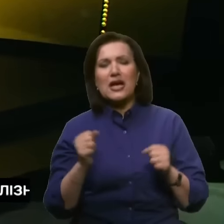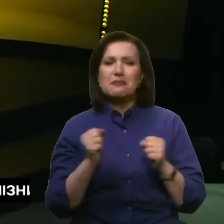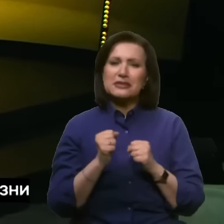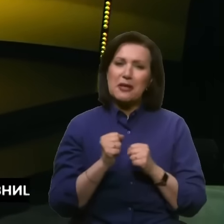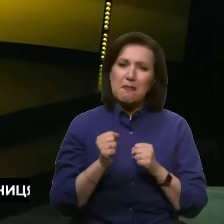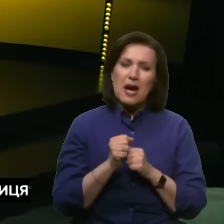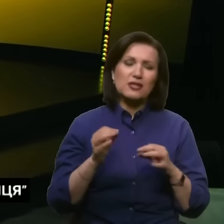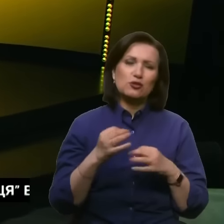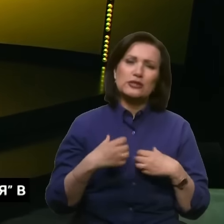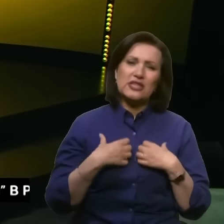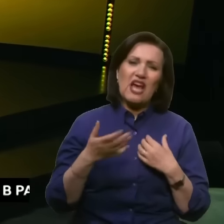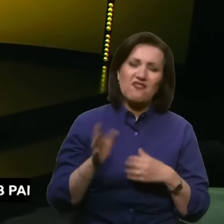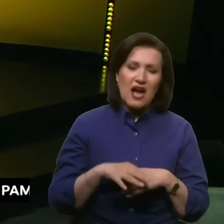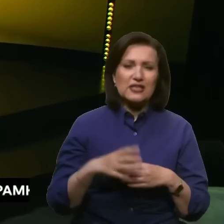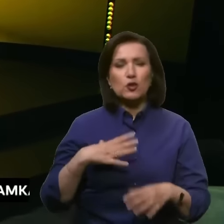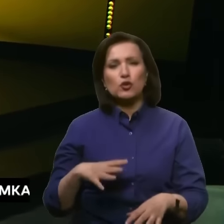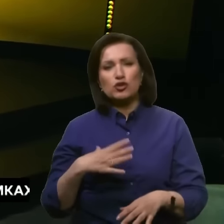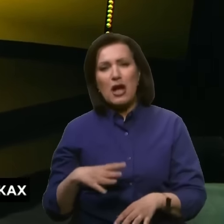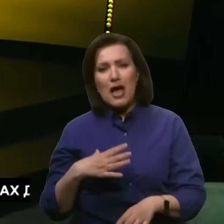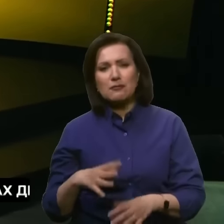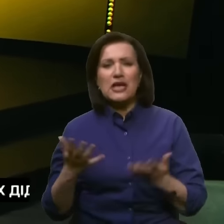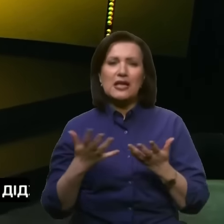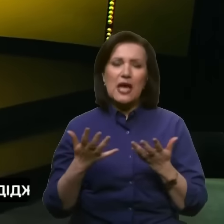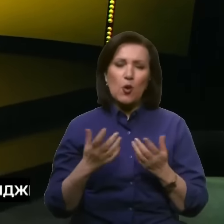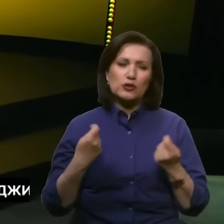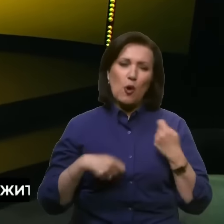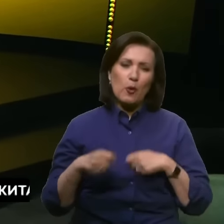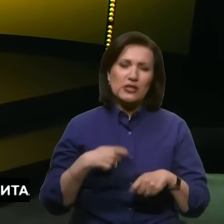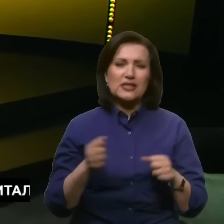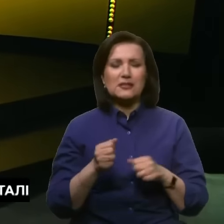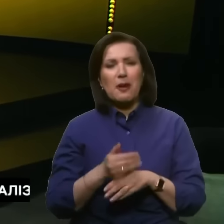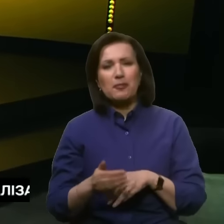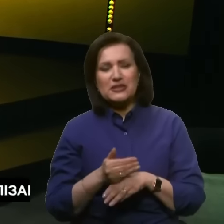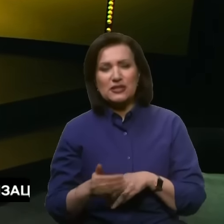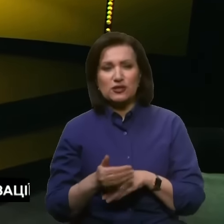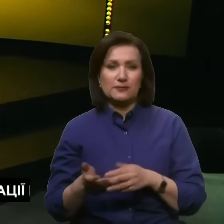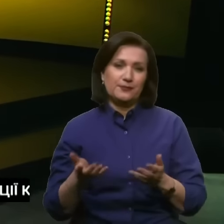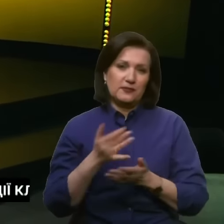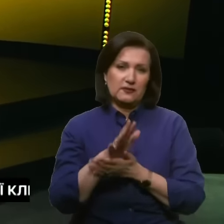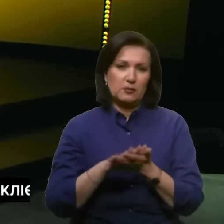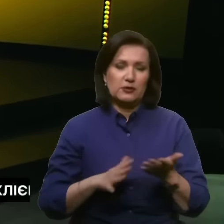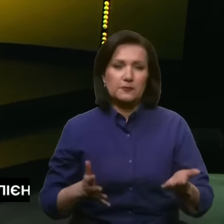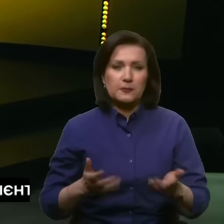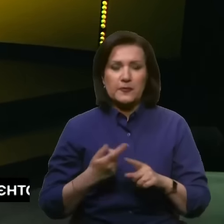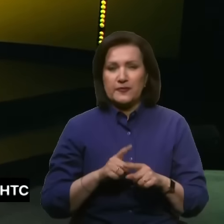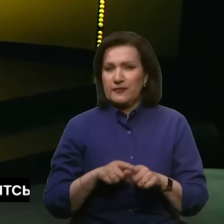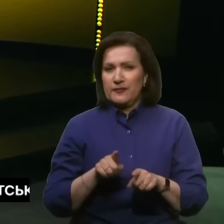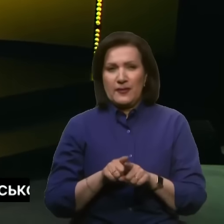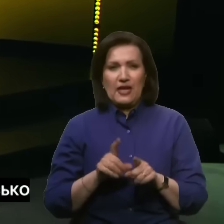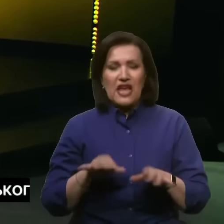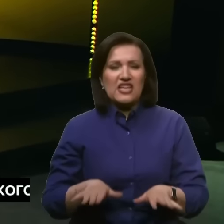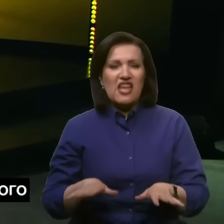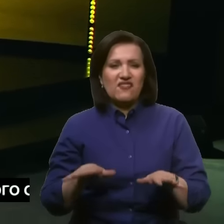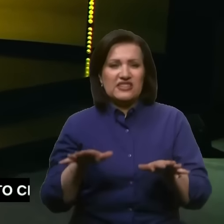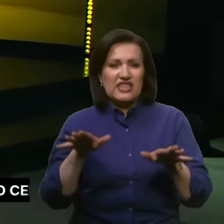зима, нічого страшного, давайте дочекаємось якоїсь амуніції, там зима пізніше приходить, ну, вибачте. Ну, це воно так не